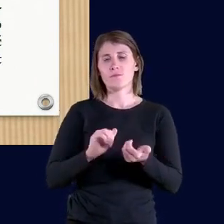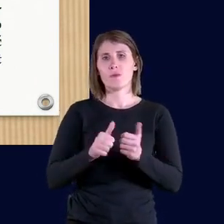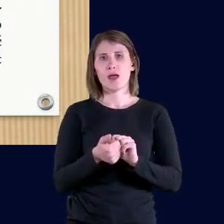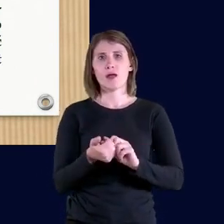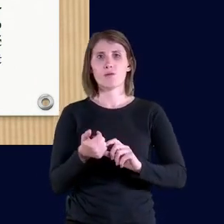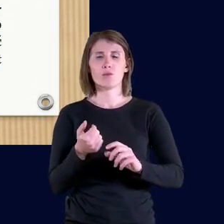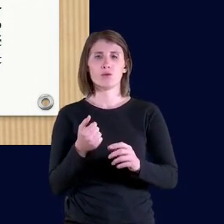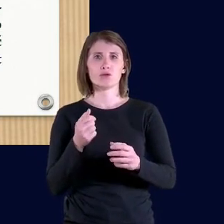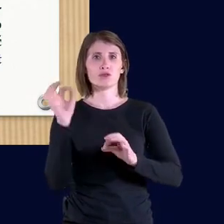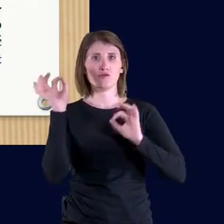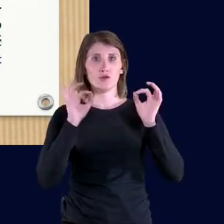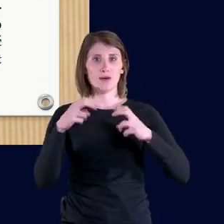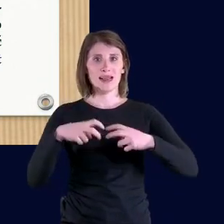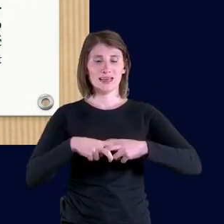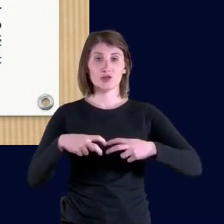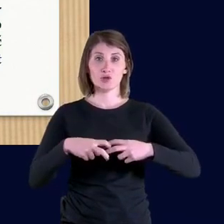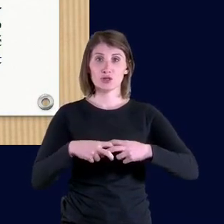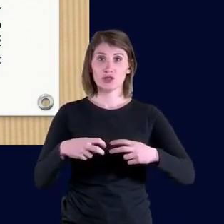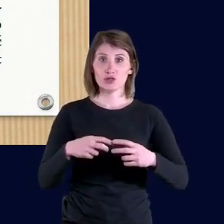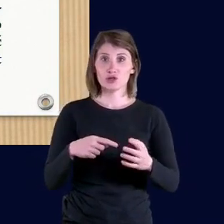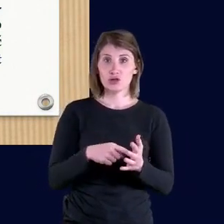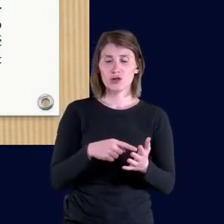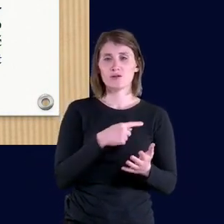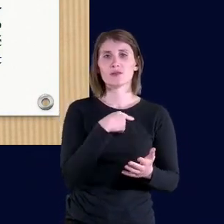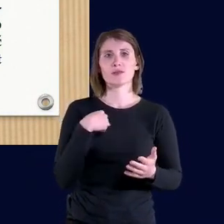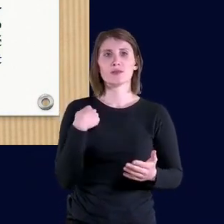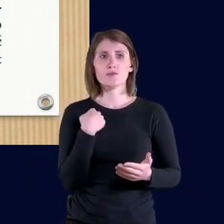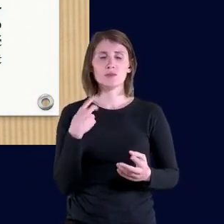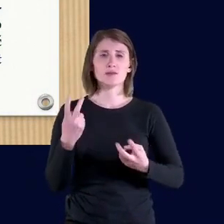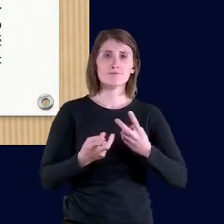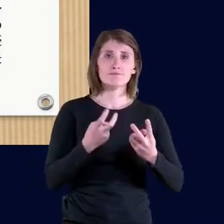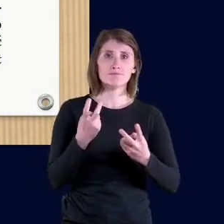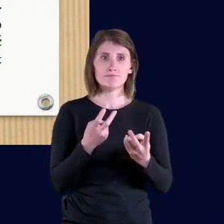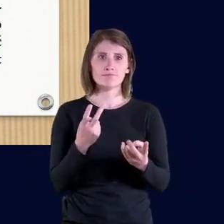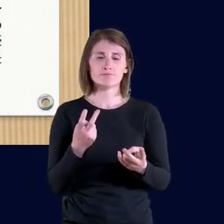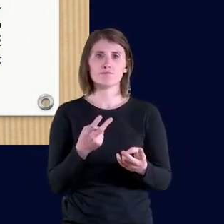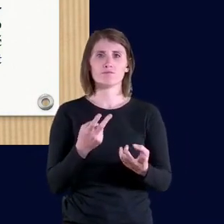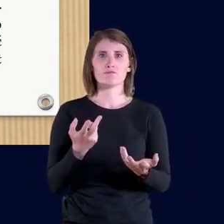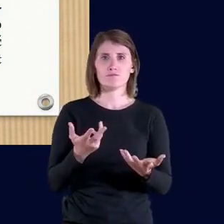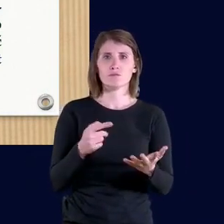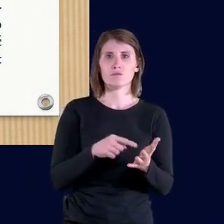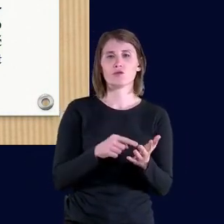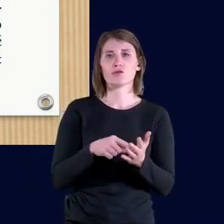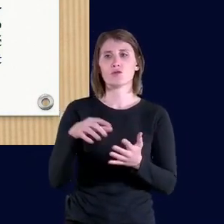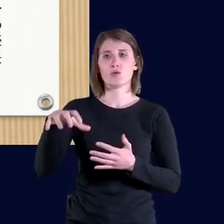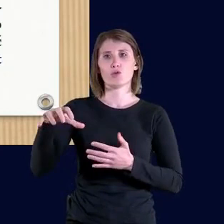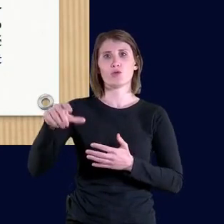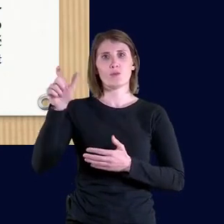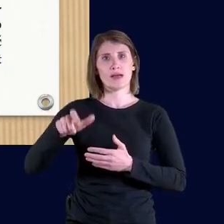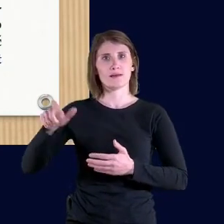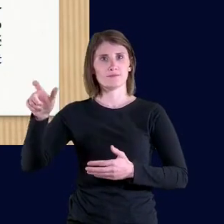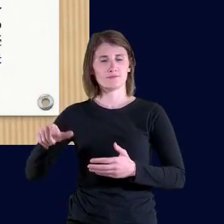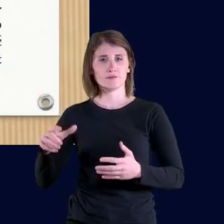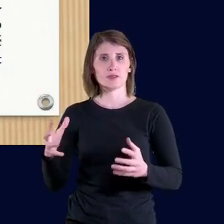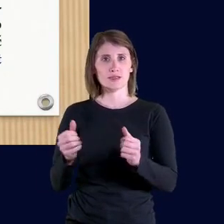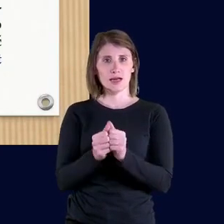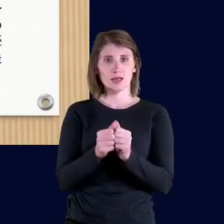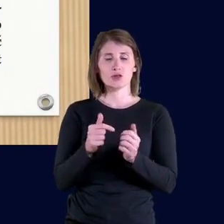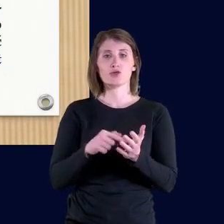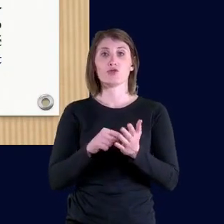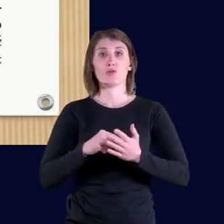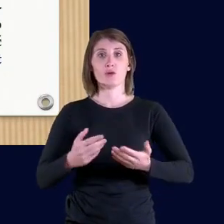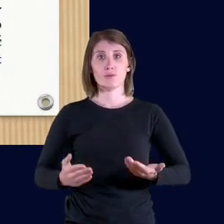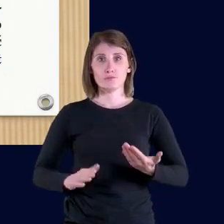elektroniczne tam gdzie jesteśmy w stanie dotrzeć do określonej grupy użytkowników prezentujemy te